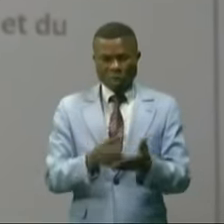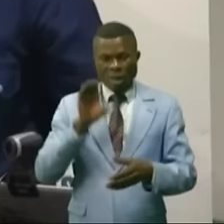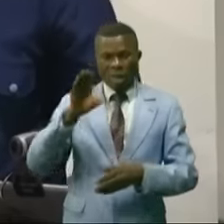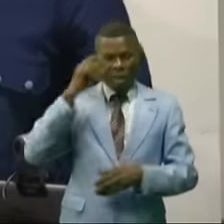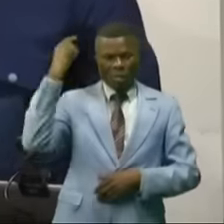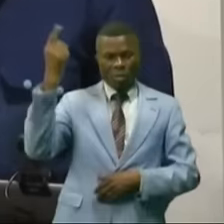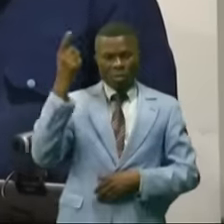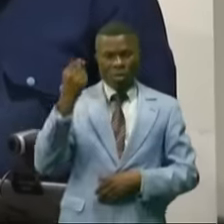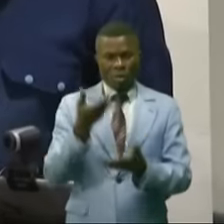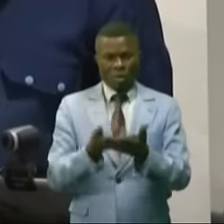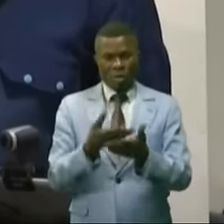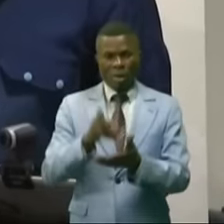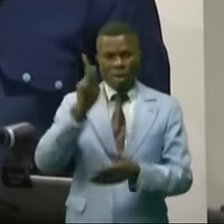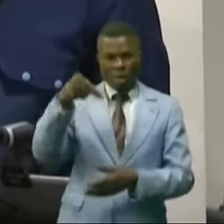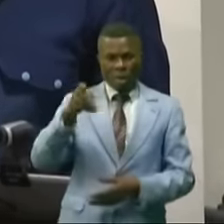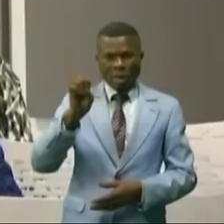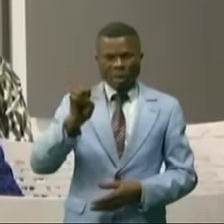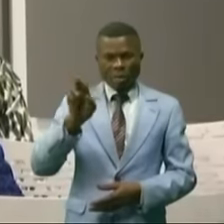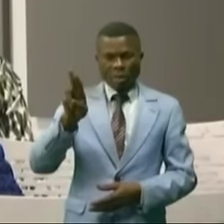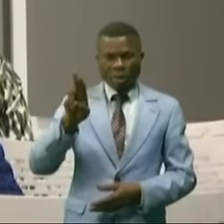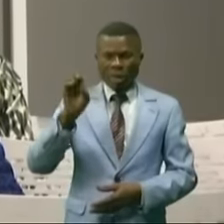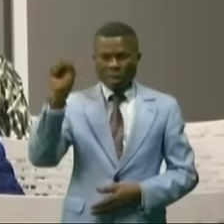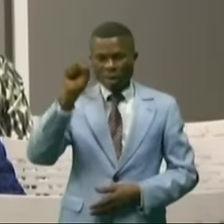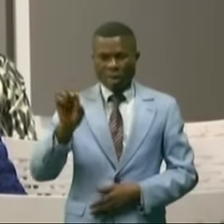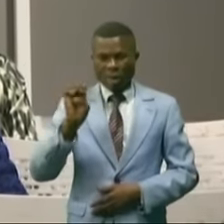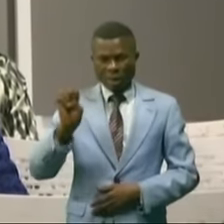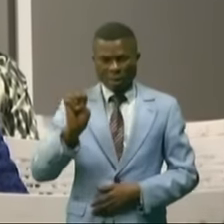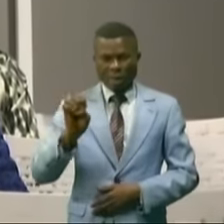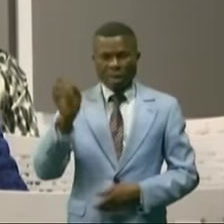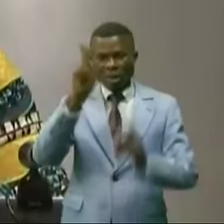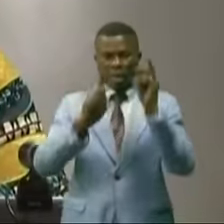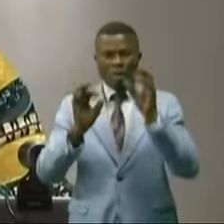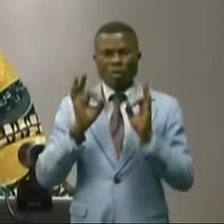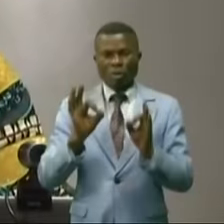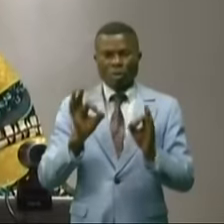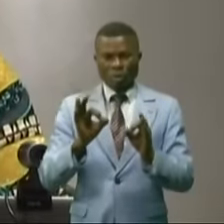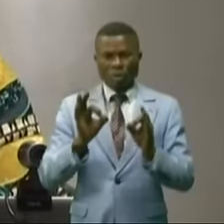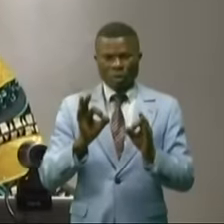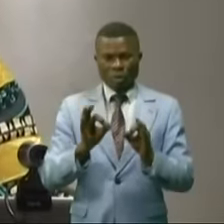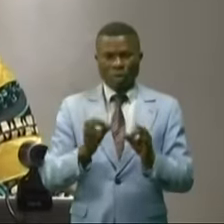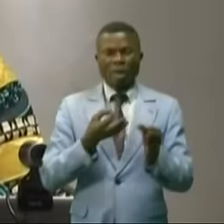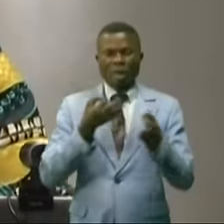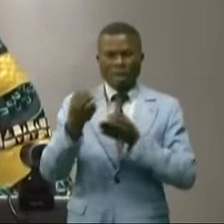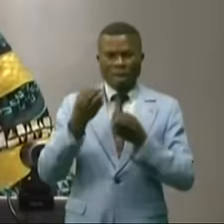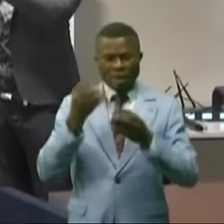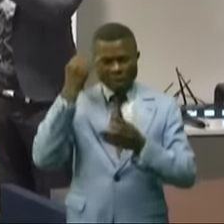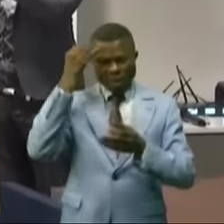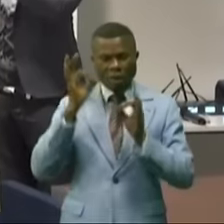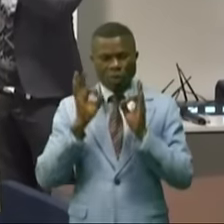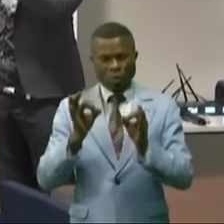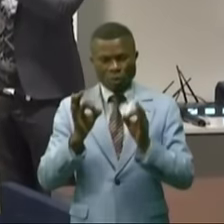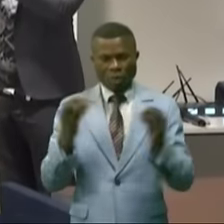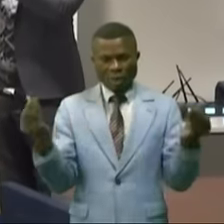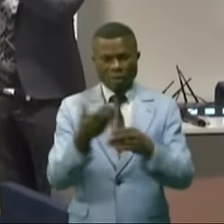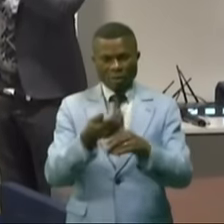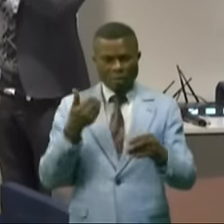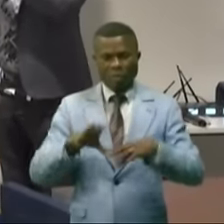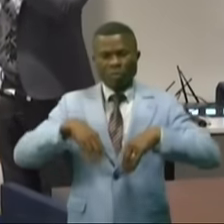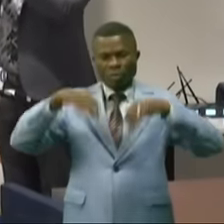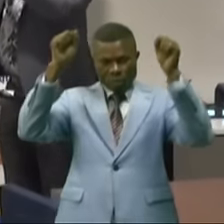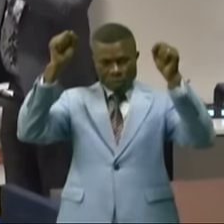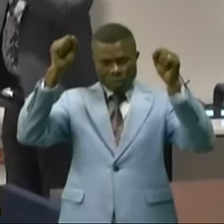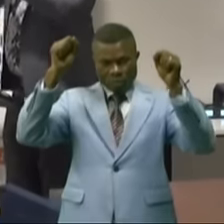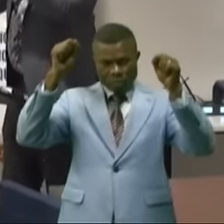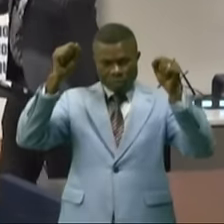mondiale, les experts du ministère de l'Éducation nationale et nouvelle citoyenneté ont apporté quelques inputs avant la validation